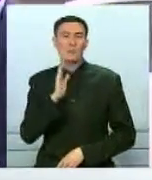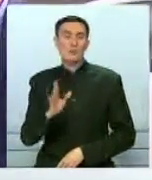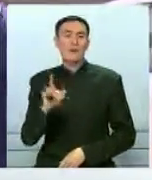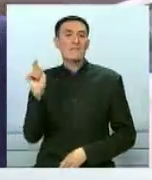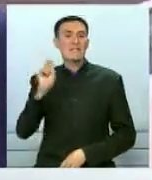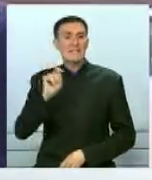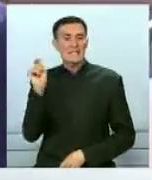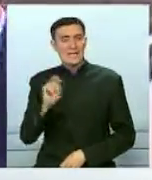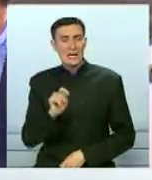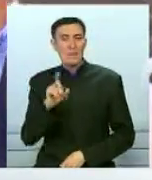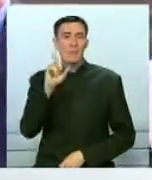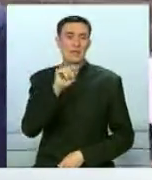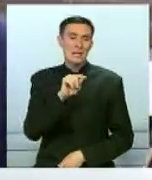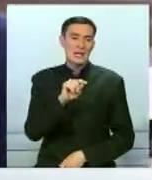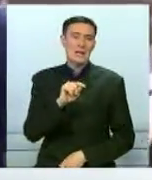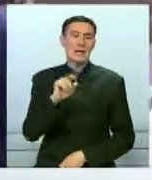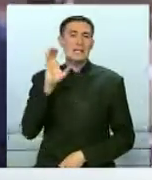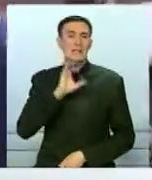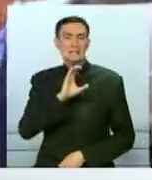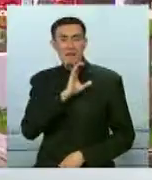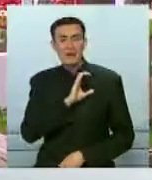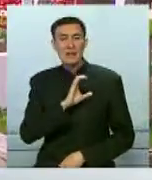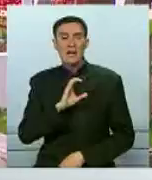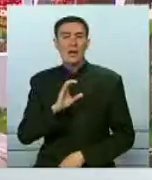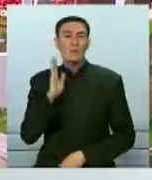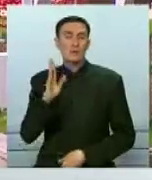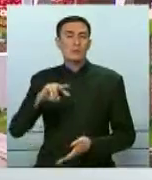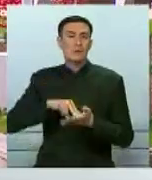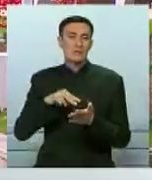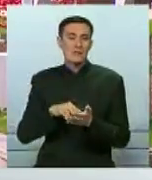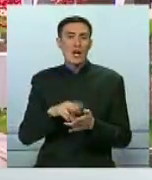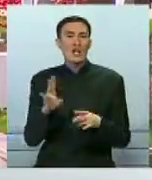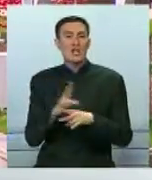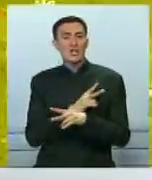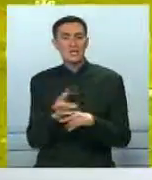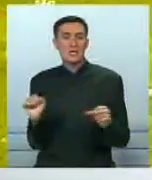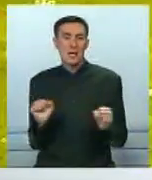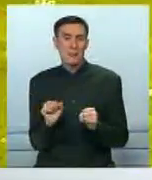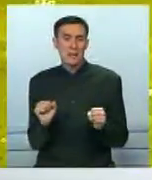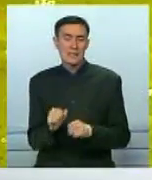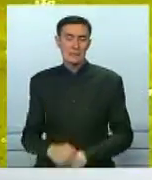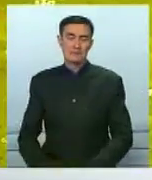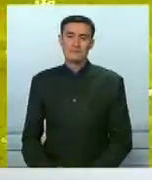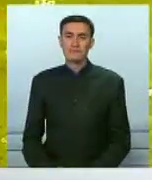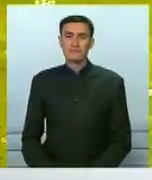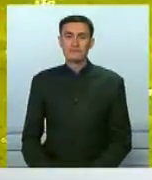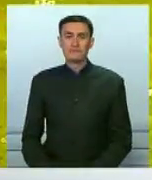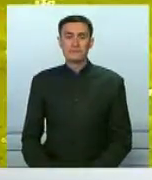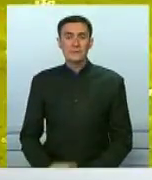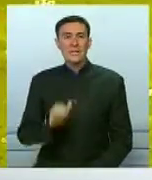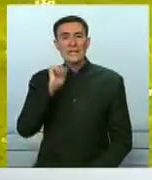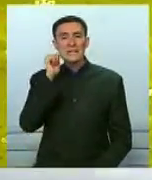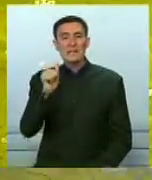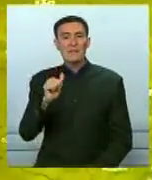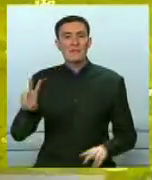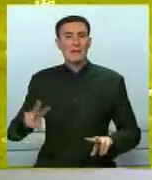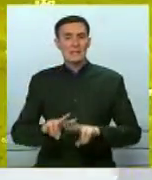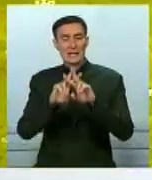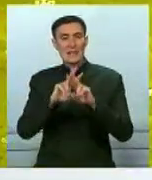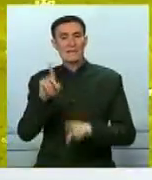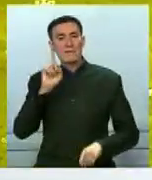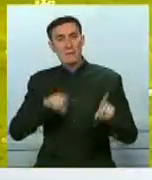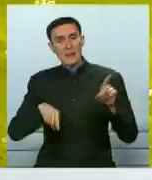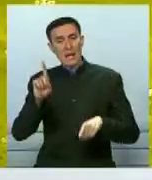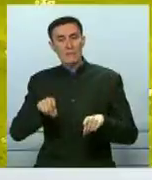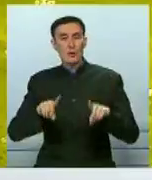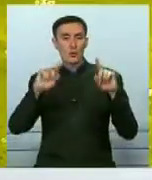воскресенье и в понедельник на севере синоптики прогнозируют ночные заморозки завтра в столица временами дождь